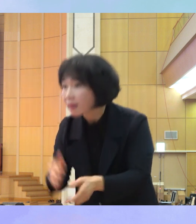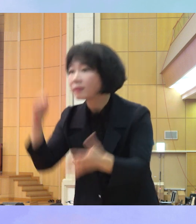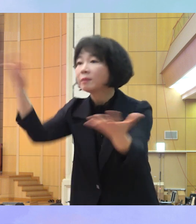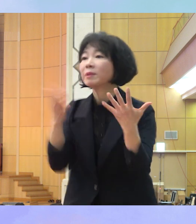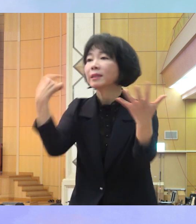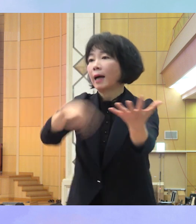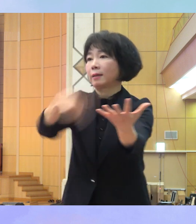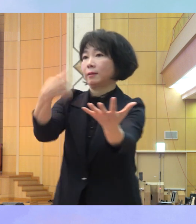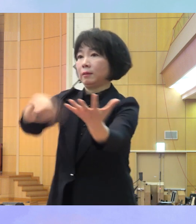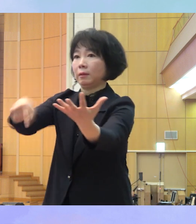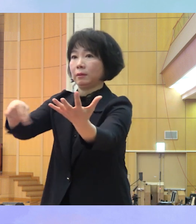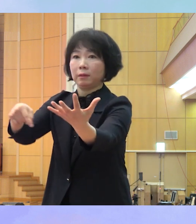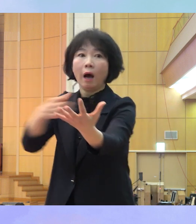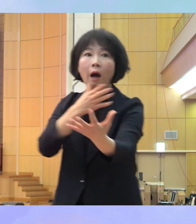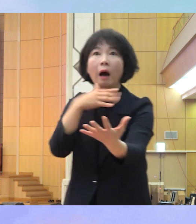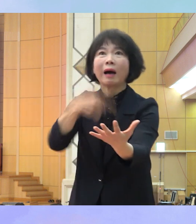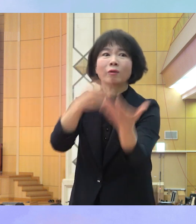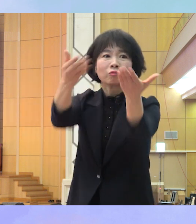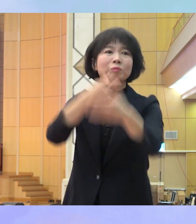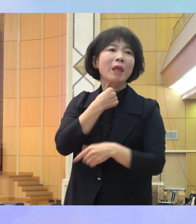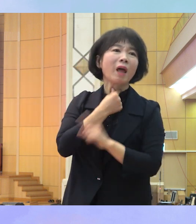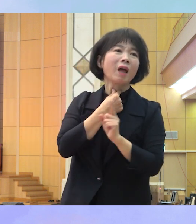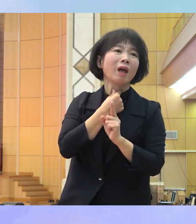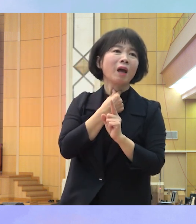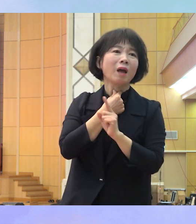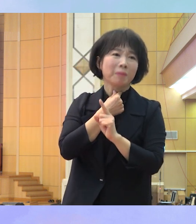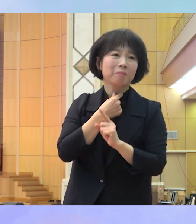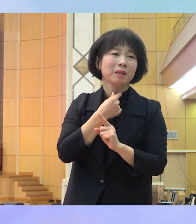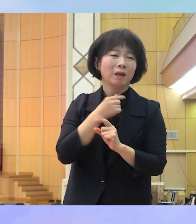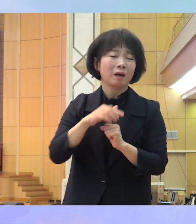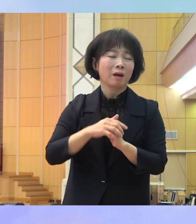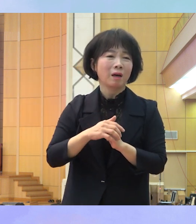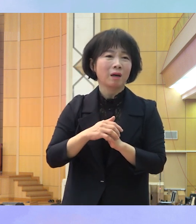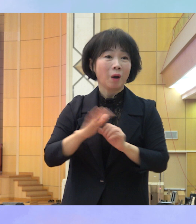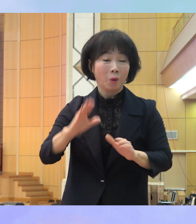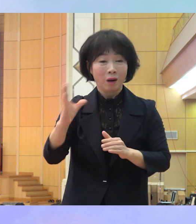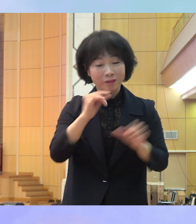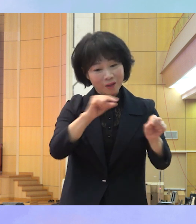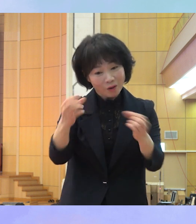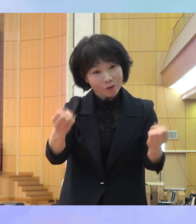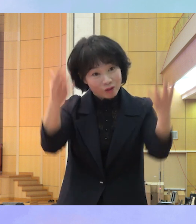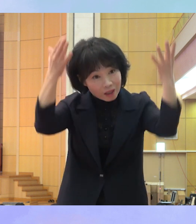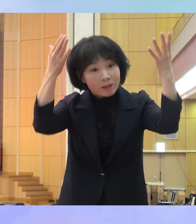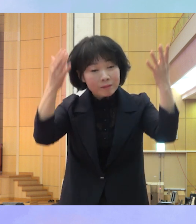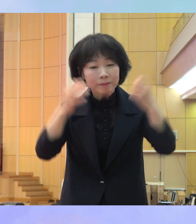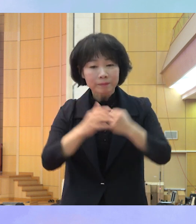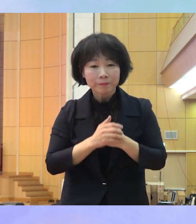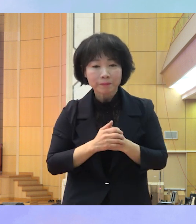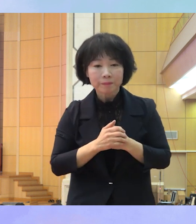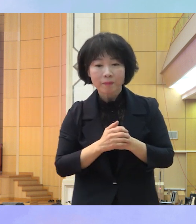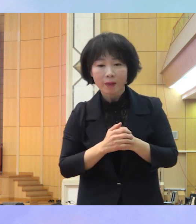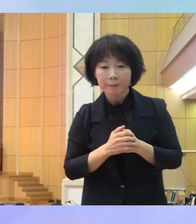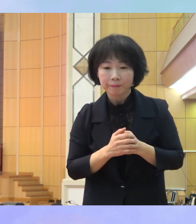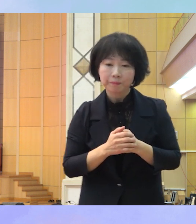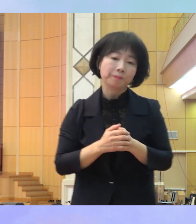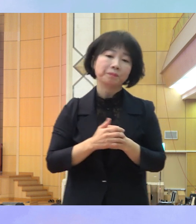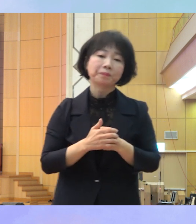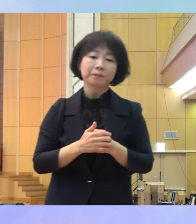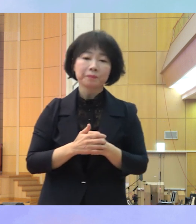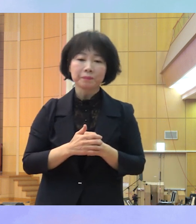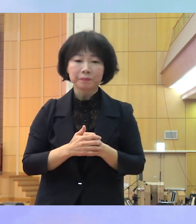거야. 이걸 가르쳐 줘야 되겠다. 그래서 성찬, 오늘 주일이라서 성찬에 대한 말씀을 드리는